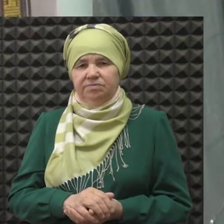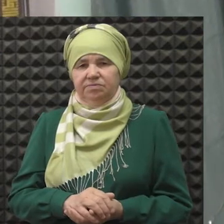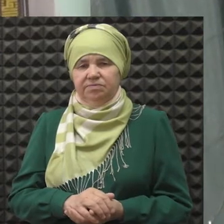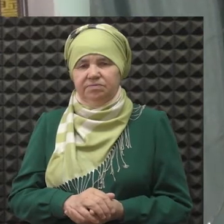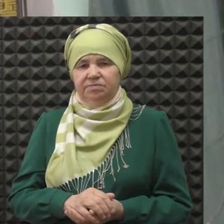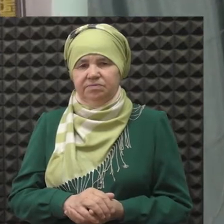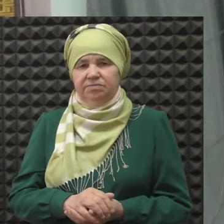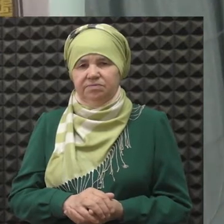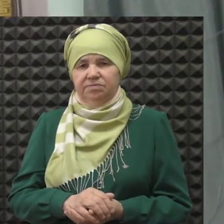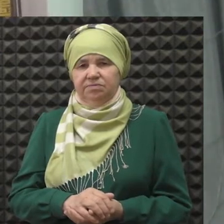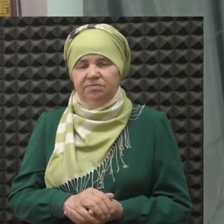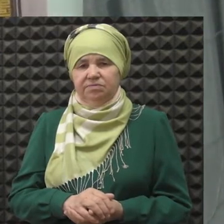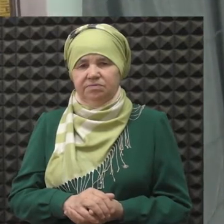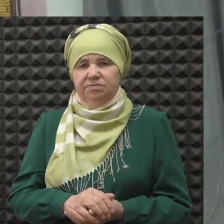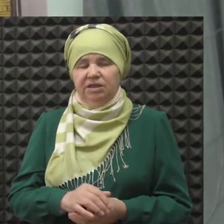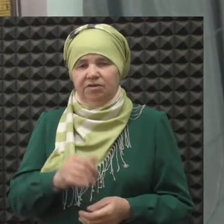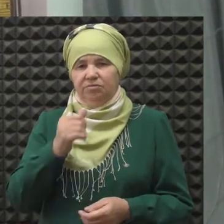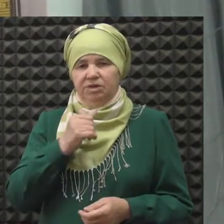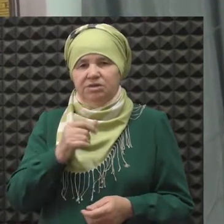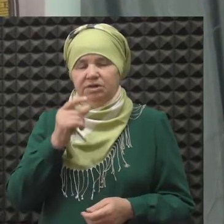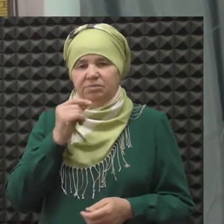Великий месяц, месяц Рамадана,